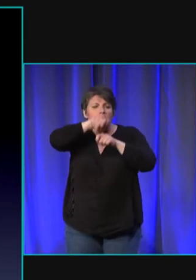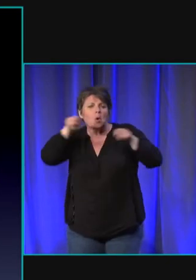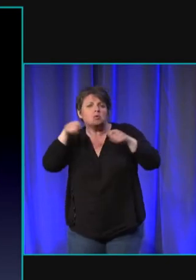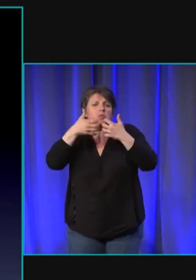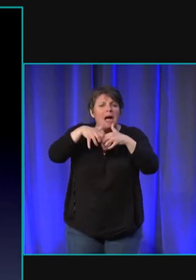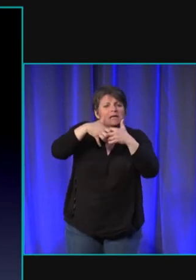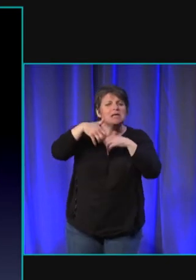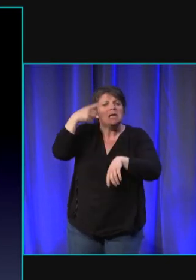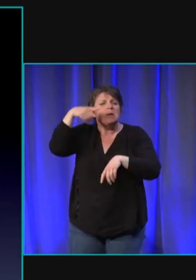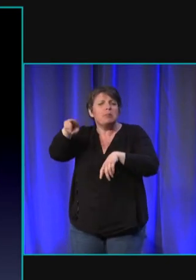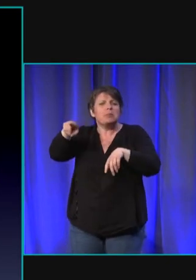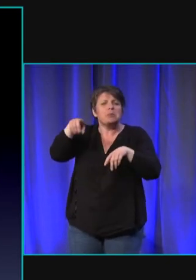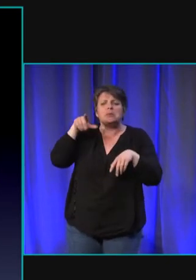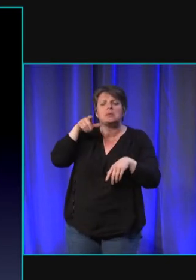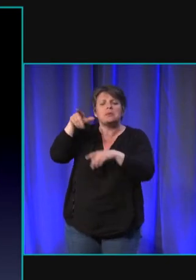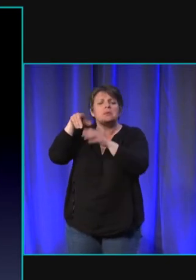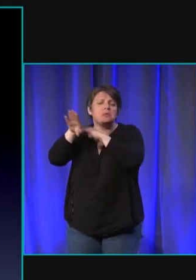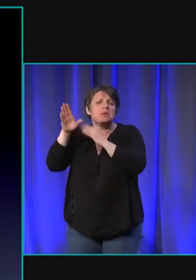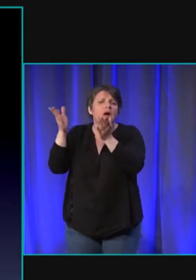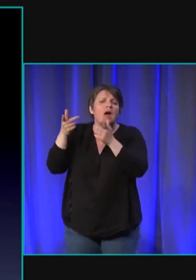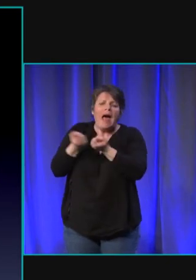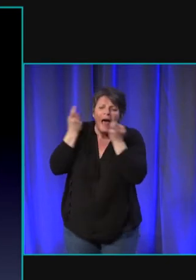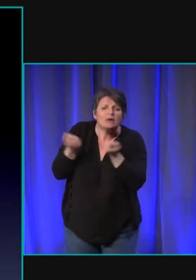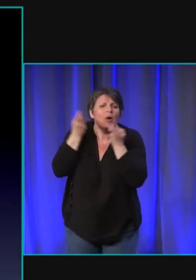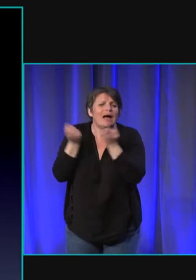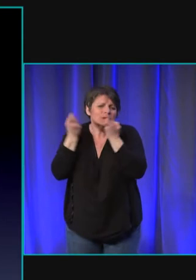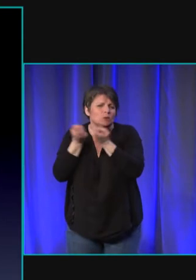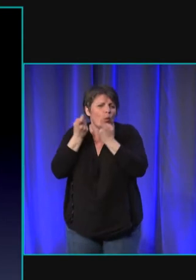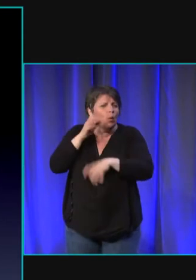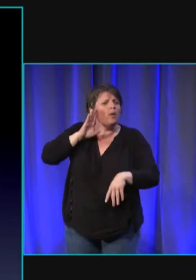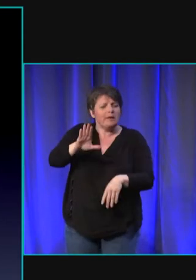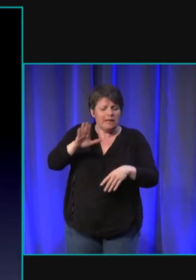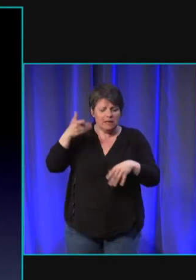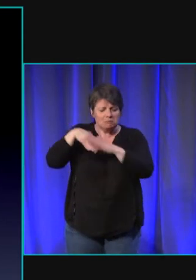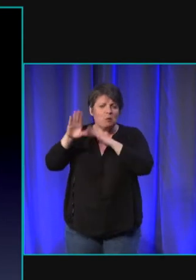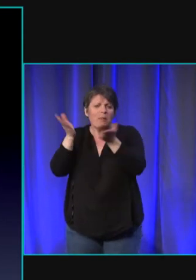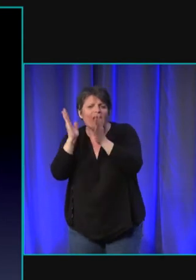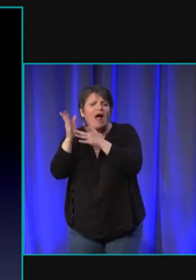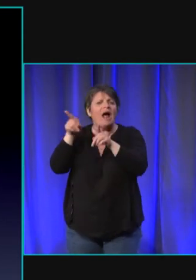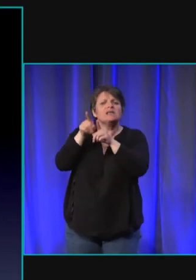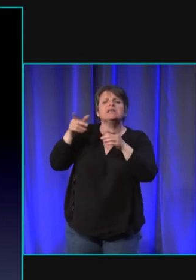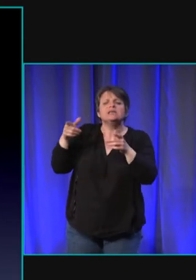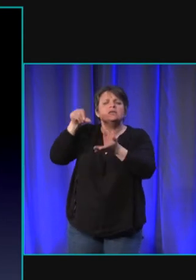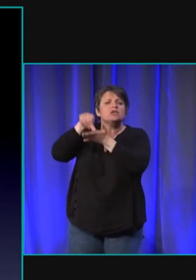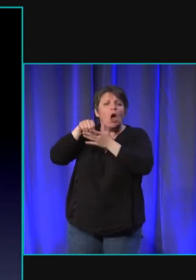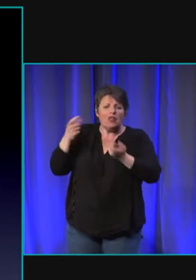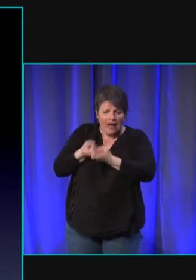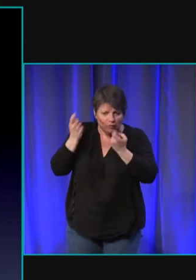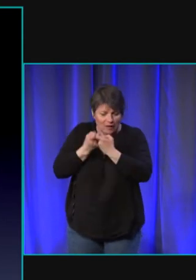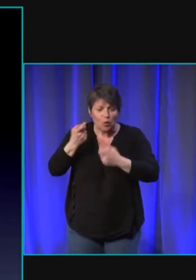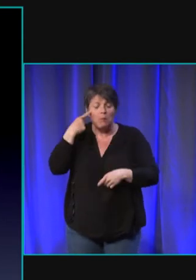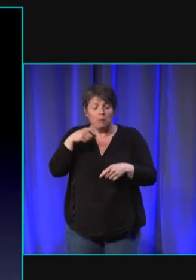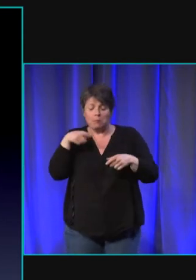pour faire la réhabilitation athlétique. Et donc, on utilise cet équipement-là pour mesurer la force